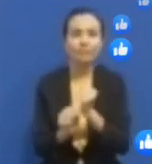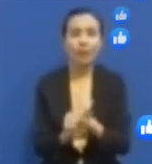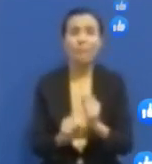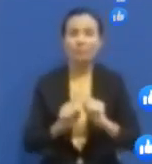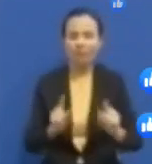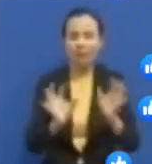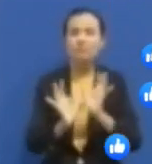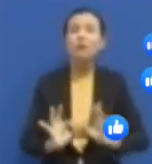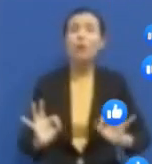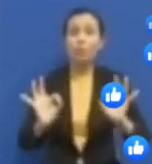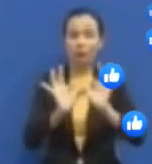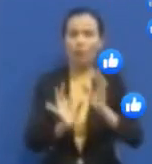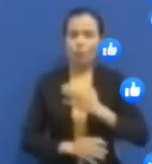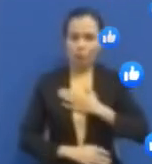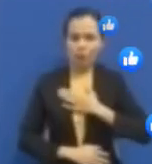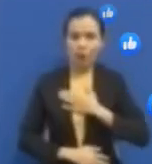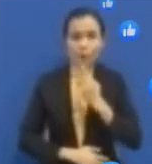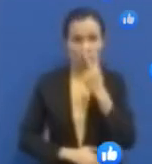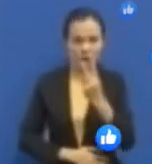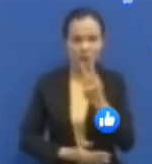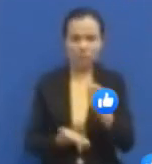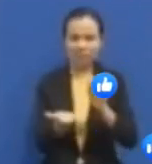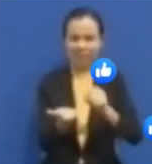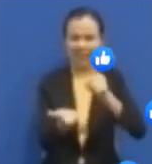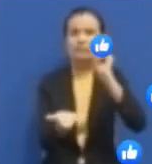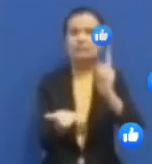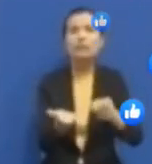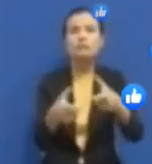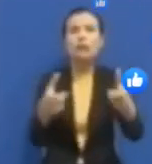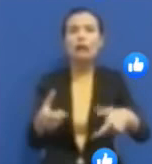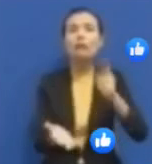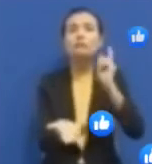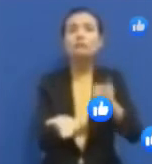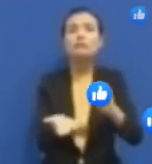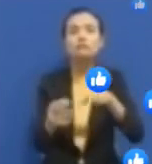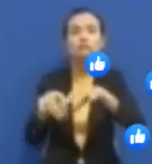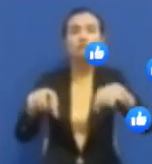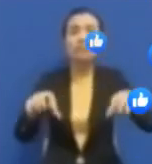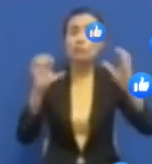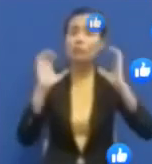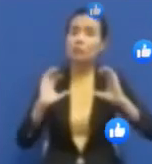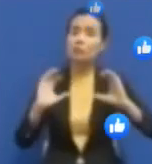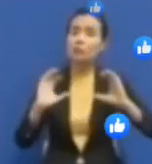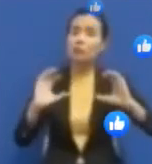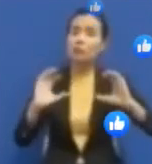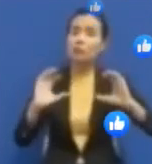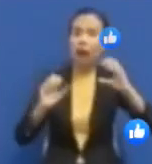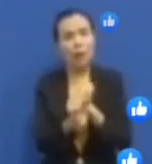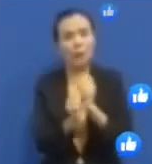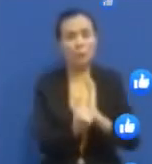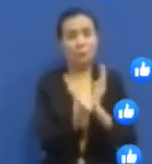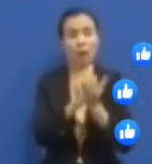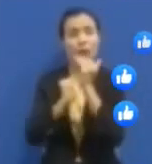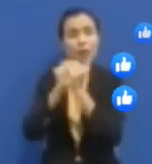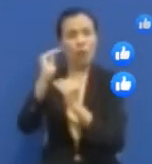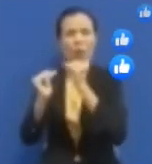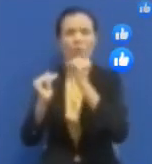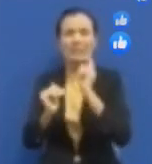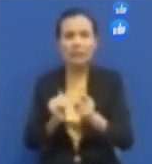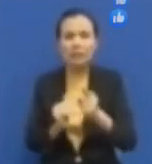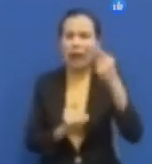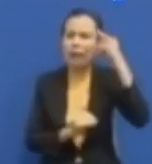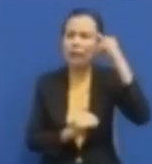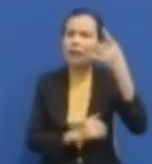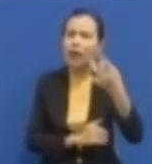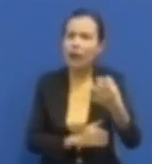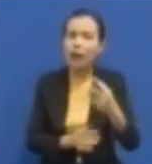ำเป็นที่เราควรจะต้องได้เห็นของจริงเราจะได้รู้ว่าส่วนราชการของเราเวลาทำการปฏิรูปจริงๆแล้วเขาคิดอย่างไร